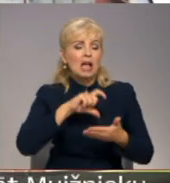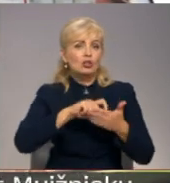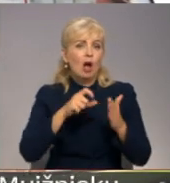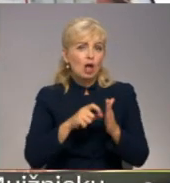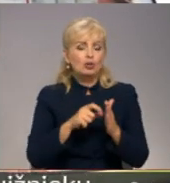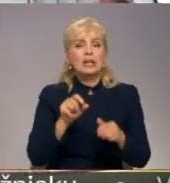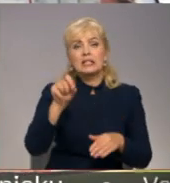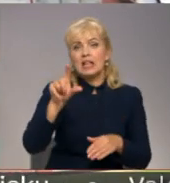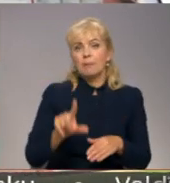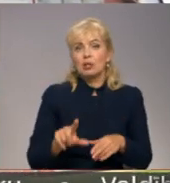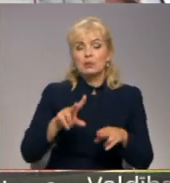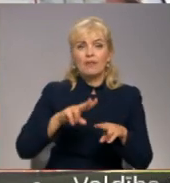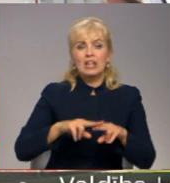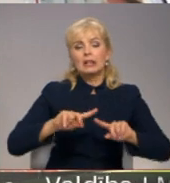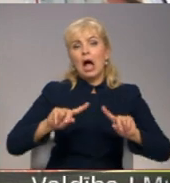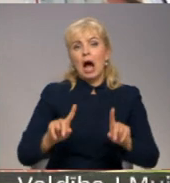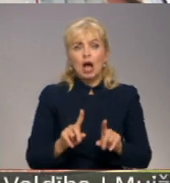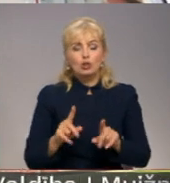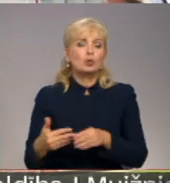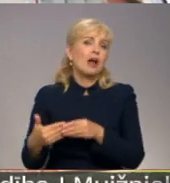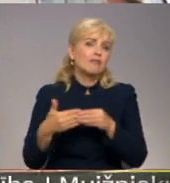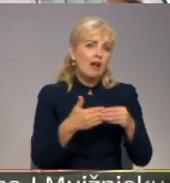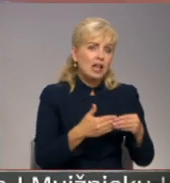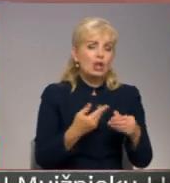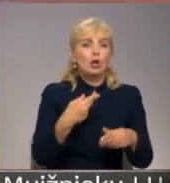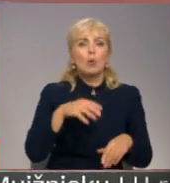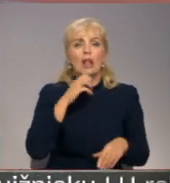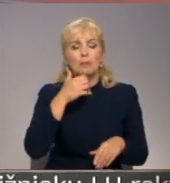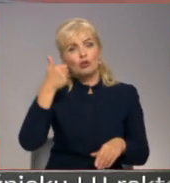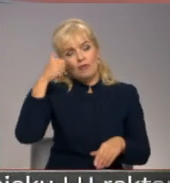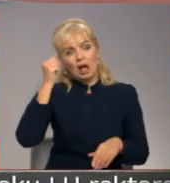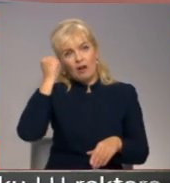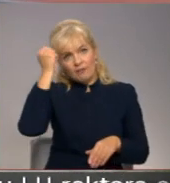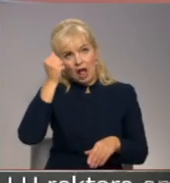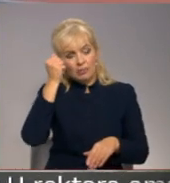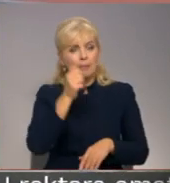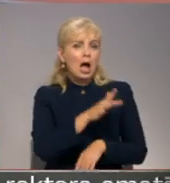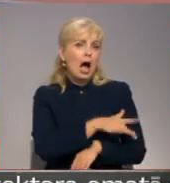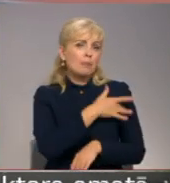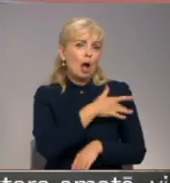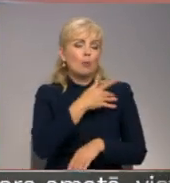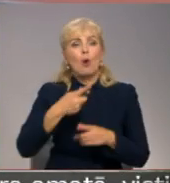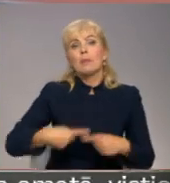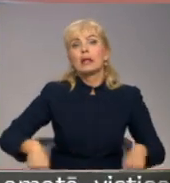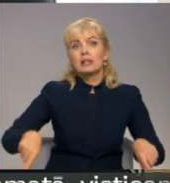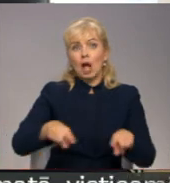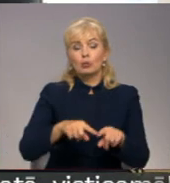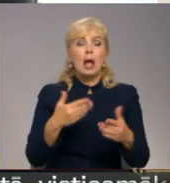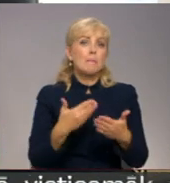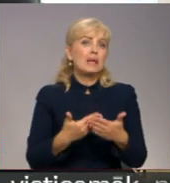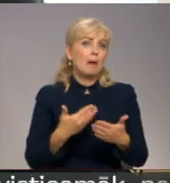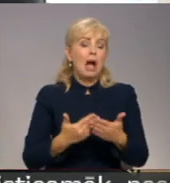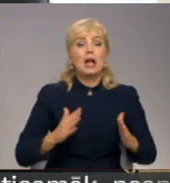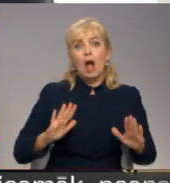ir 17 vietas, un aizturētie tiek vēsti no Limbažu, Valkas un Valmieras apkalpojamajām teritorijām. Ja gadījumā,